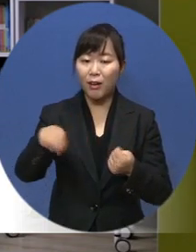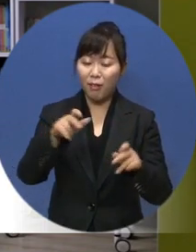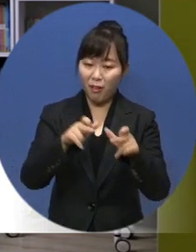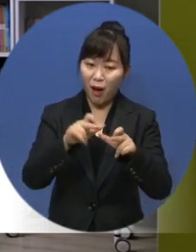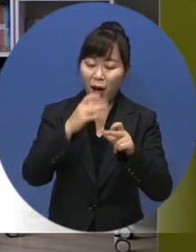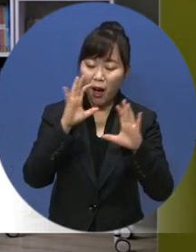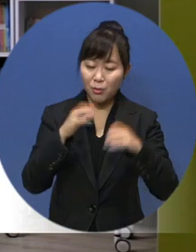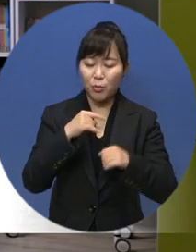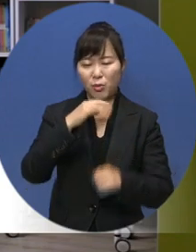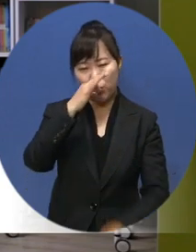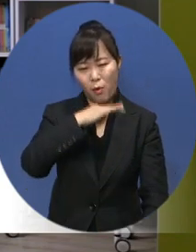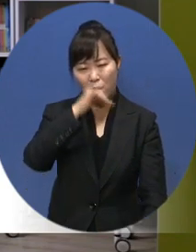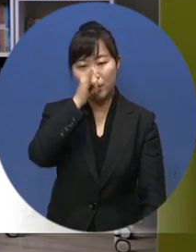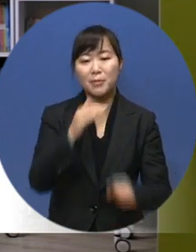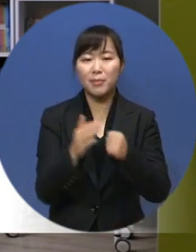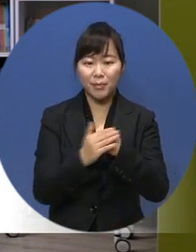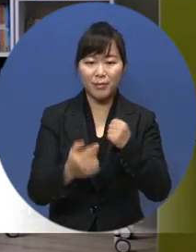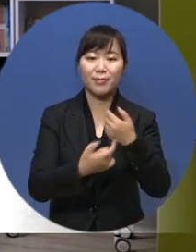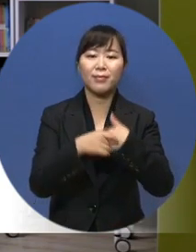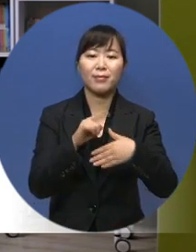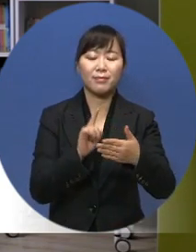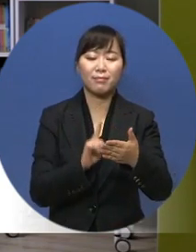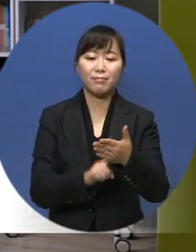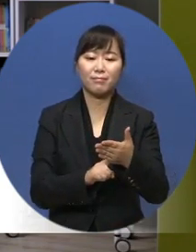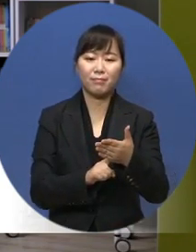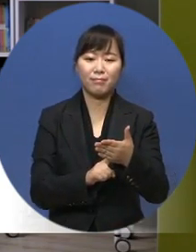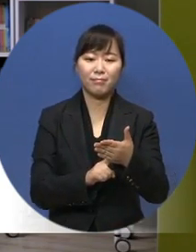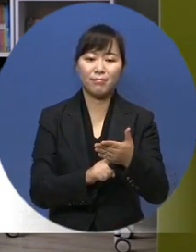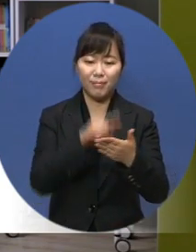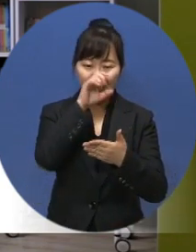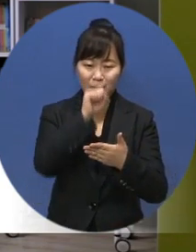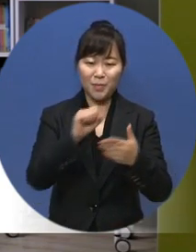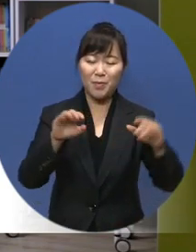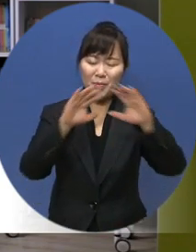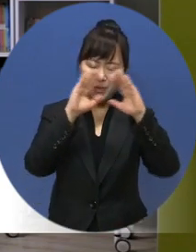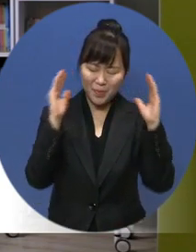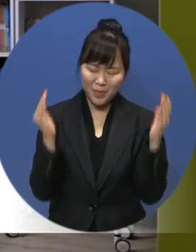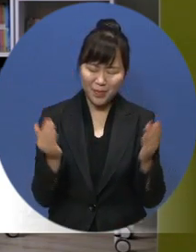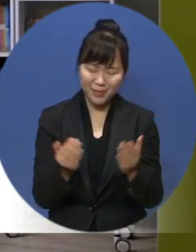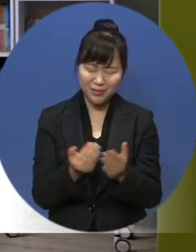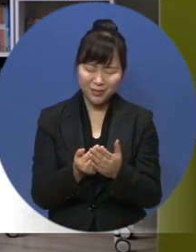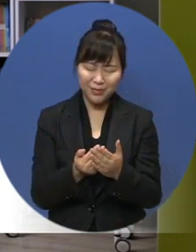이제 효과가 있으니까 어 마 음도 좋고 흘렀을까